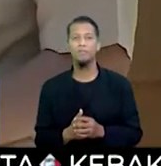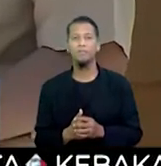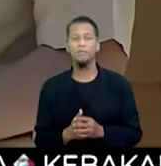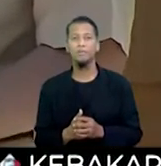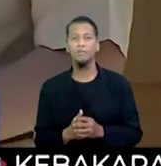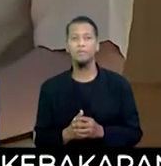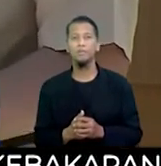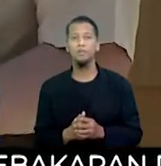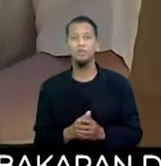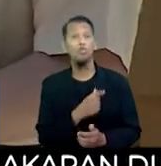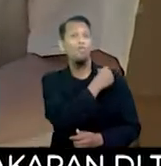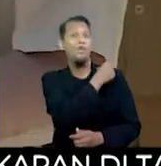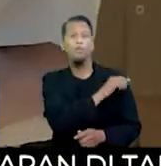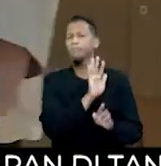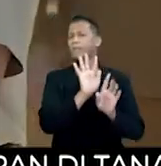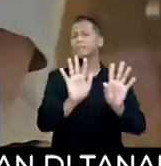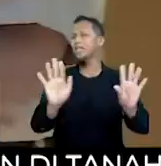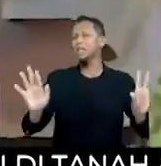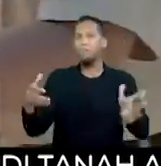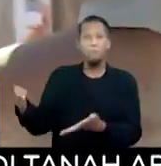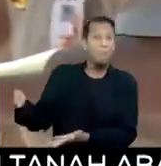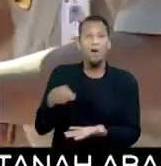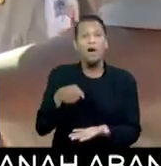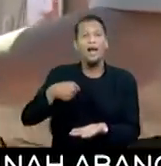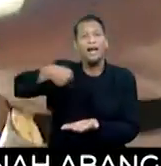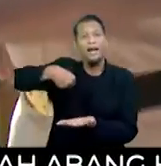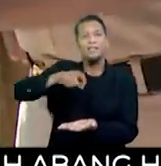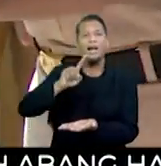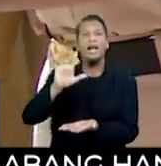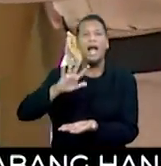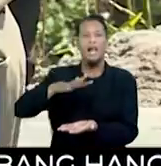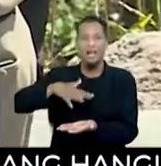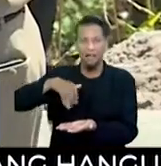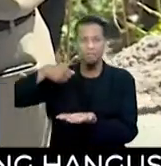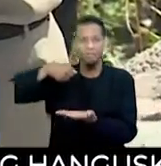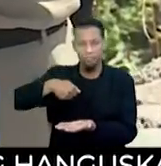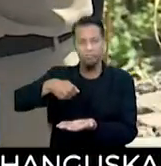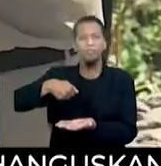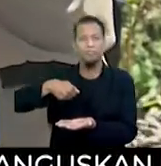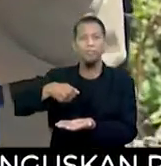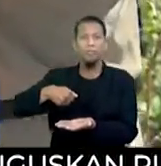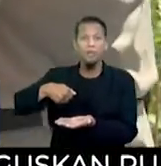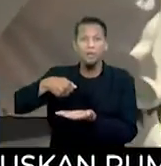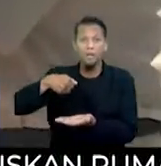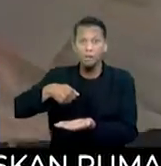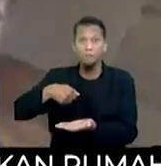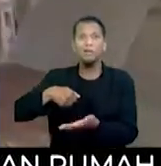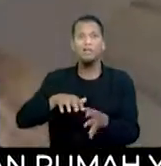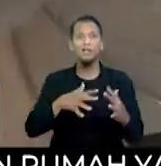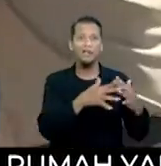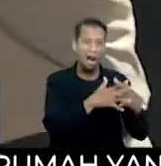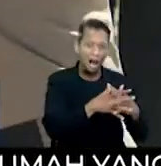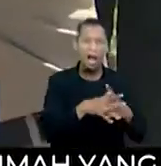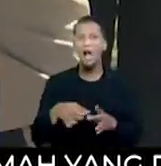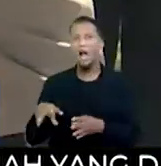Hai masing-masing Gubernur membawa 1 liter air dan 2 kg tanah dari daerah masing-masing tanah dan air tersebut